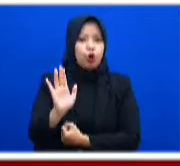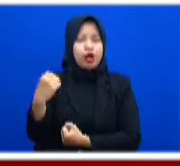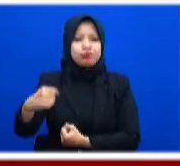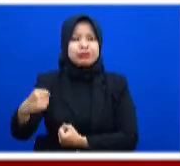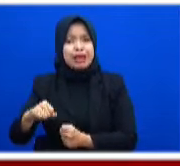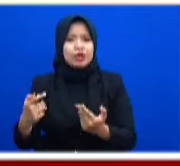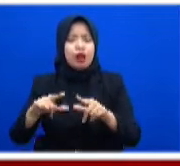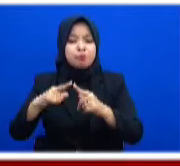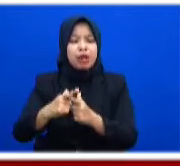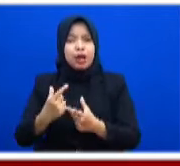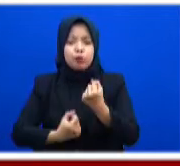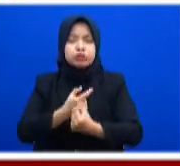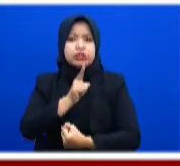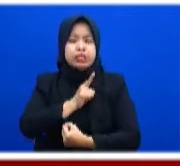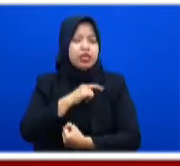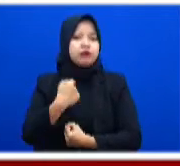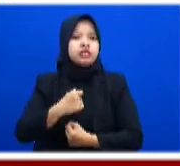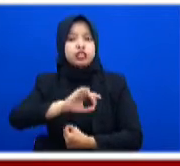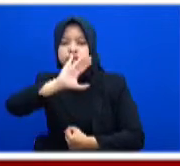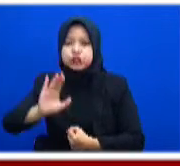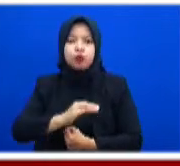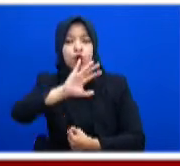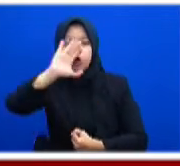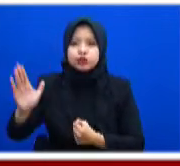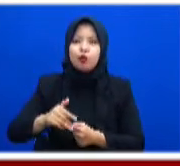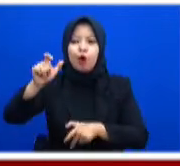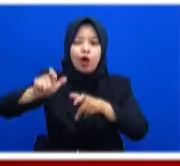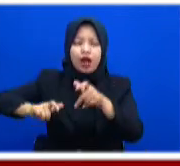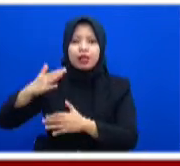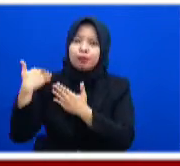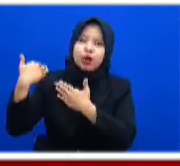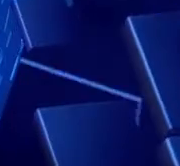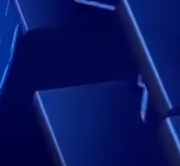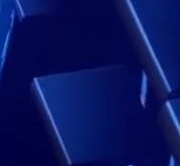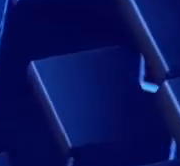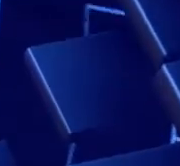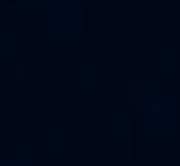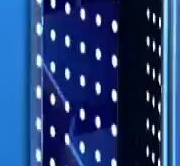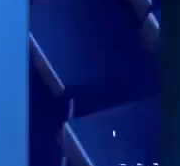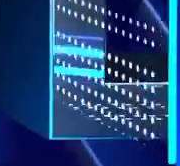lembaga saja, ini usaha semua orang untuk menjaga kesehatan fisik dan kesehatan mental dan saling mengingatkan.